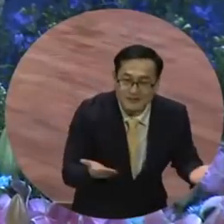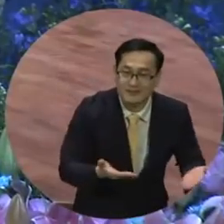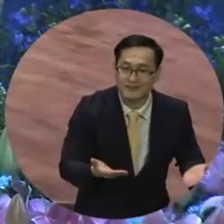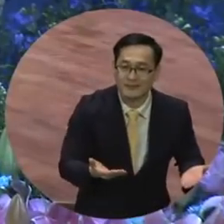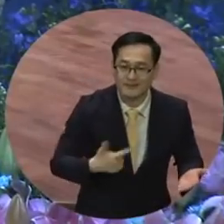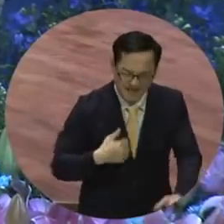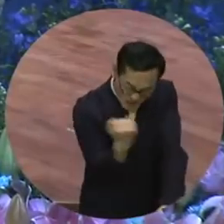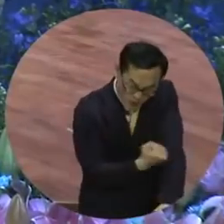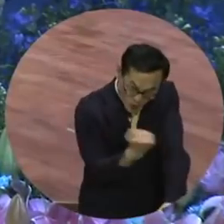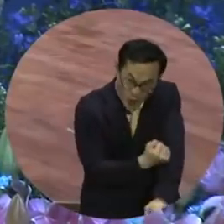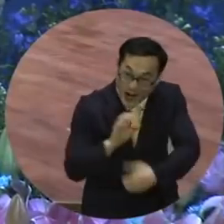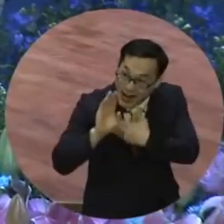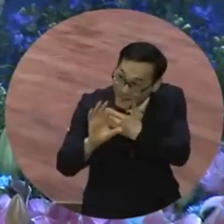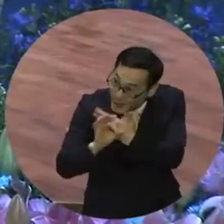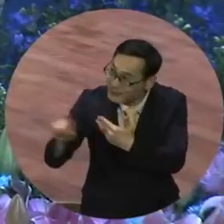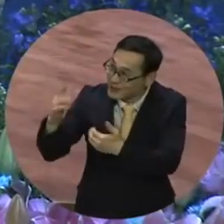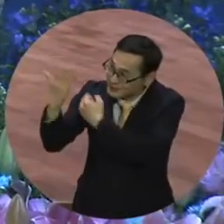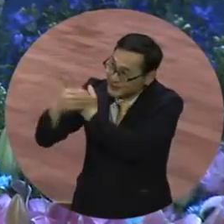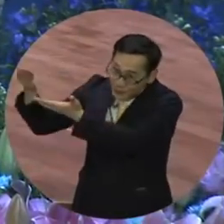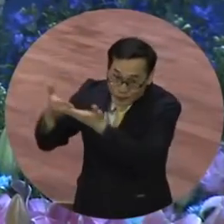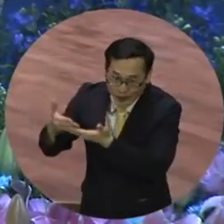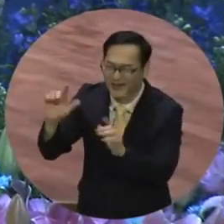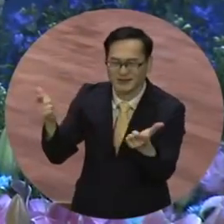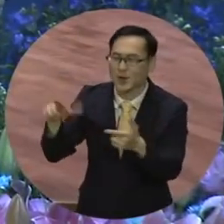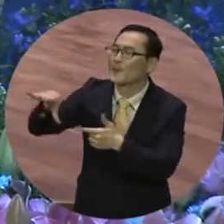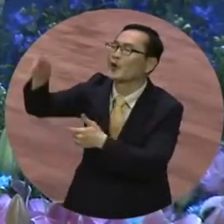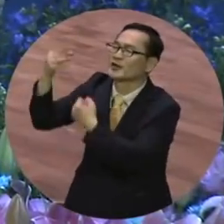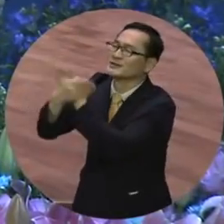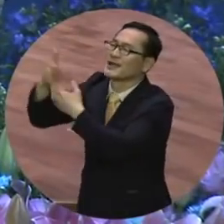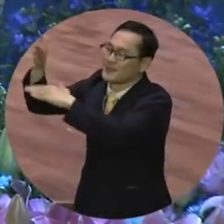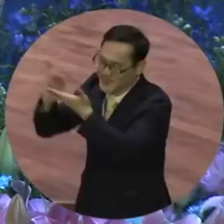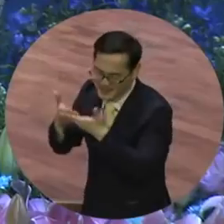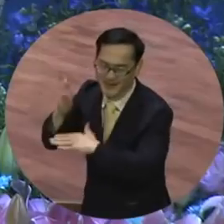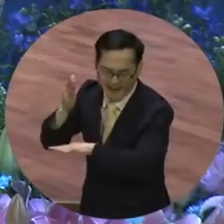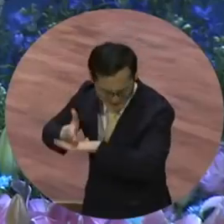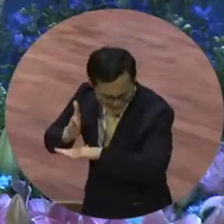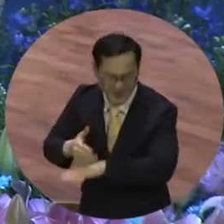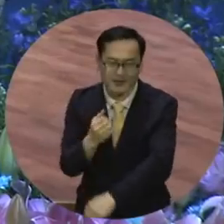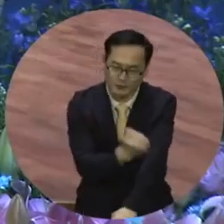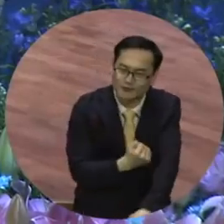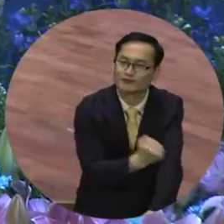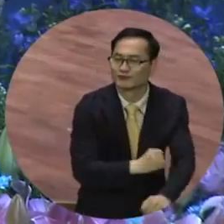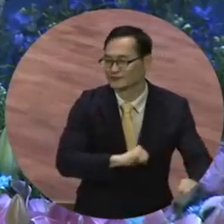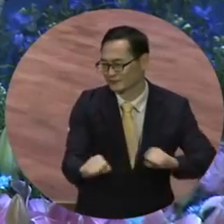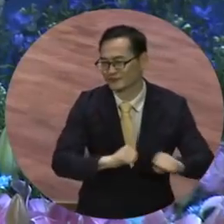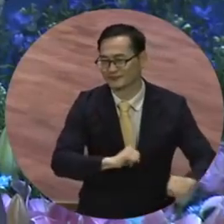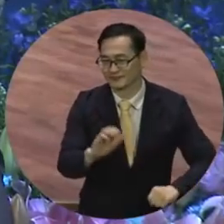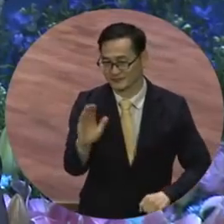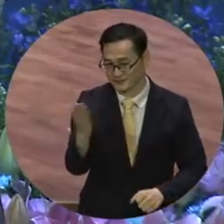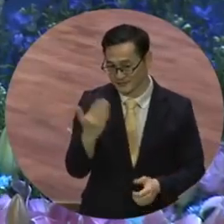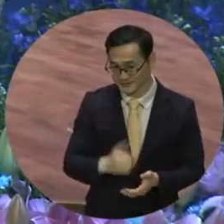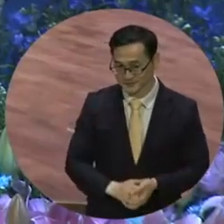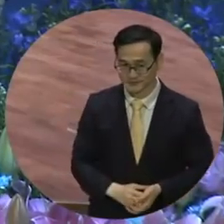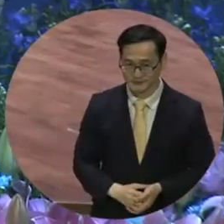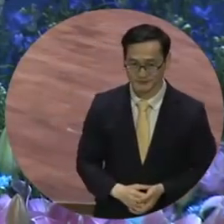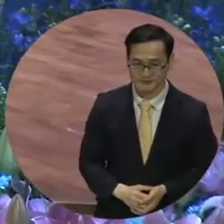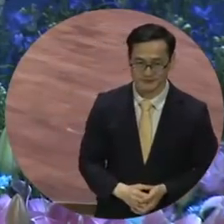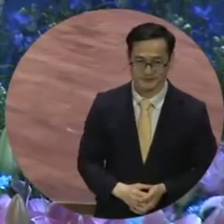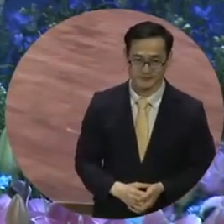막 미안하고 고맙고 감사하고. 이걸 은혜라 그래, 은혜라. 일도 안 했는데. 이렇게